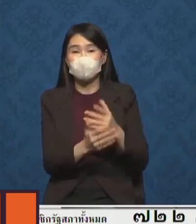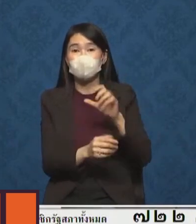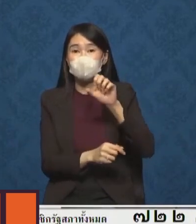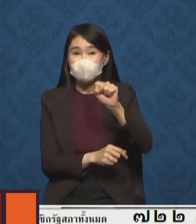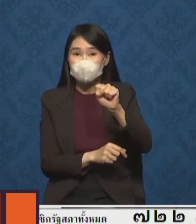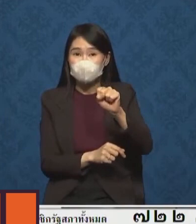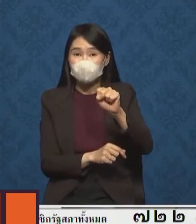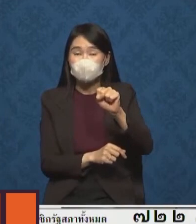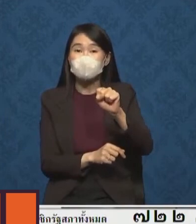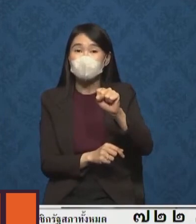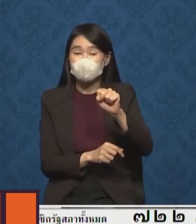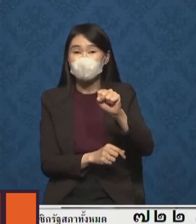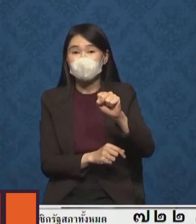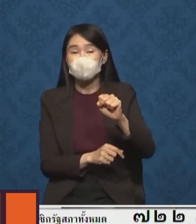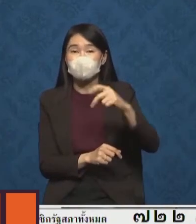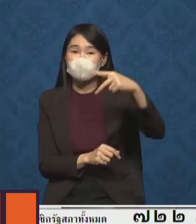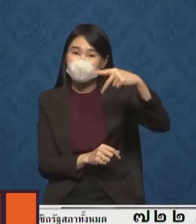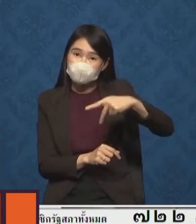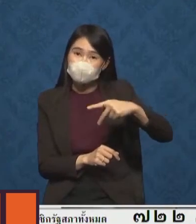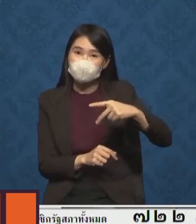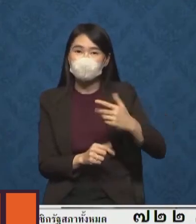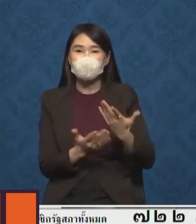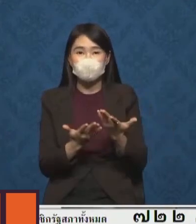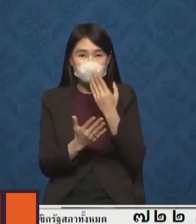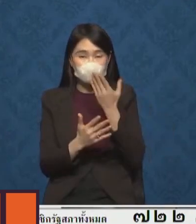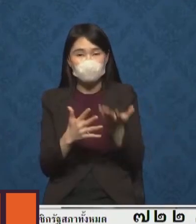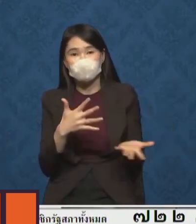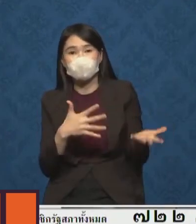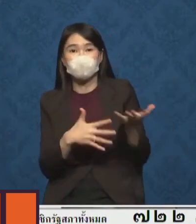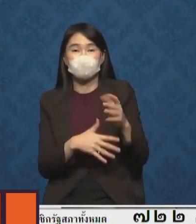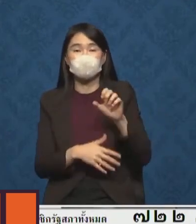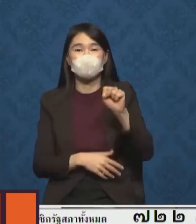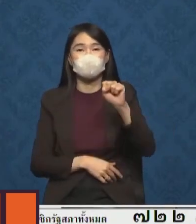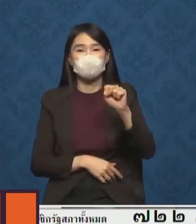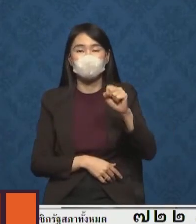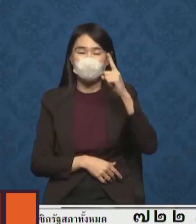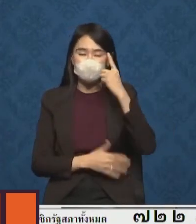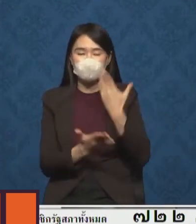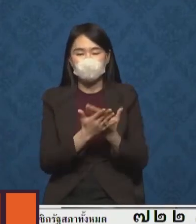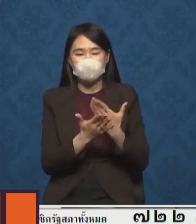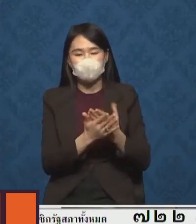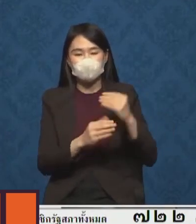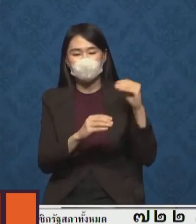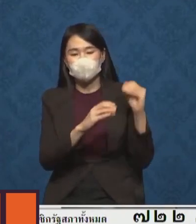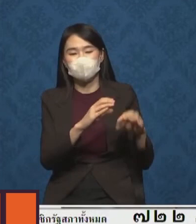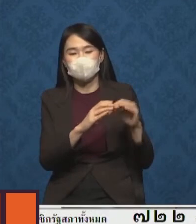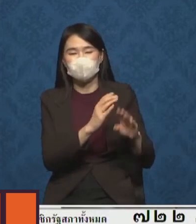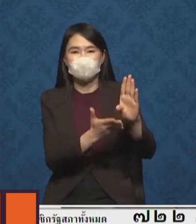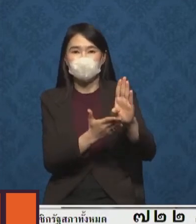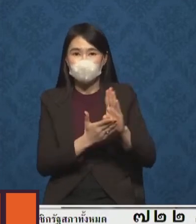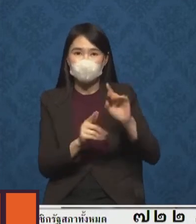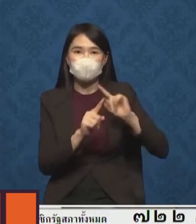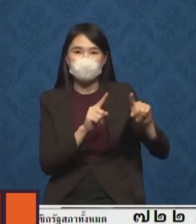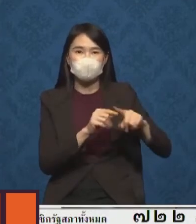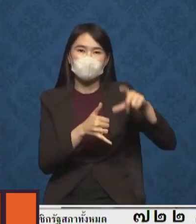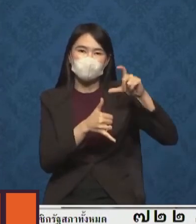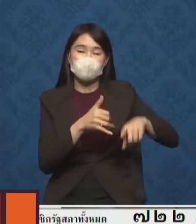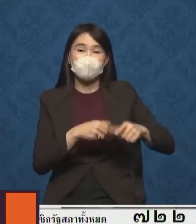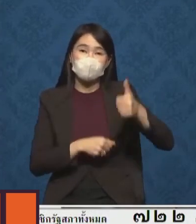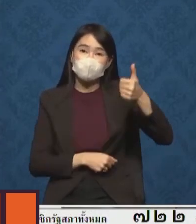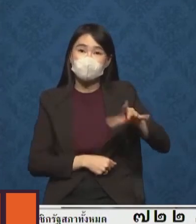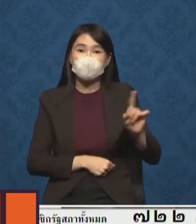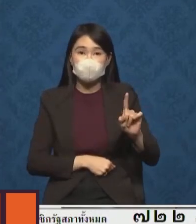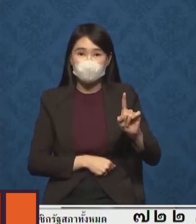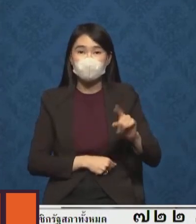็ขอให้ขยับข้ไปใกัแสนแลวมีการกระดมทุนเงินบริจากจากรายย่อยต่ ได้หรอไม่